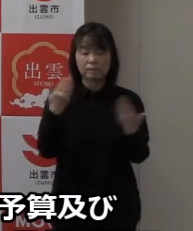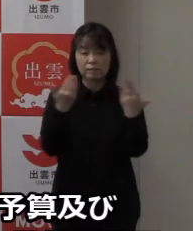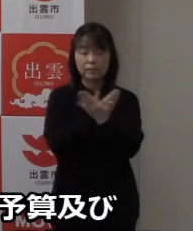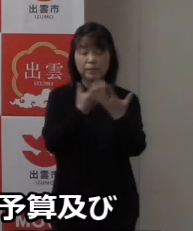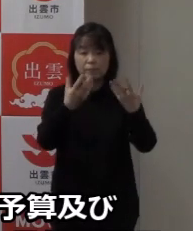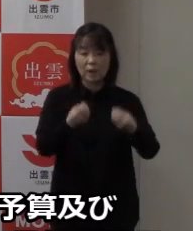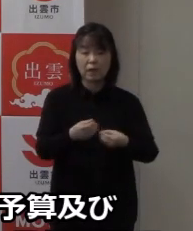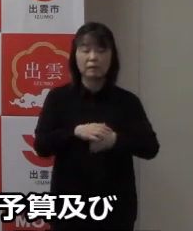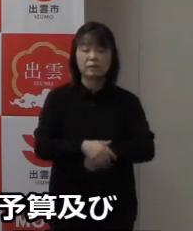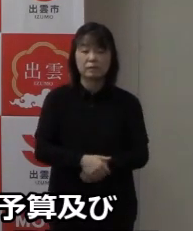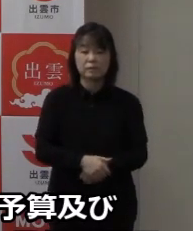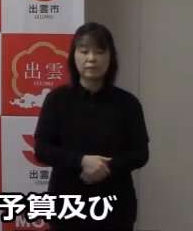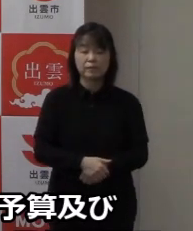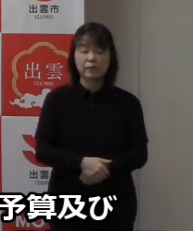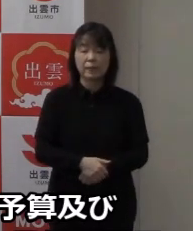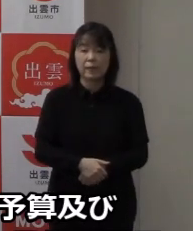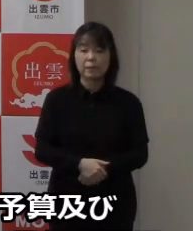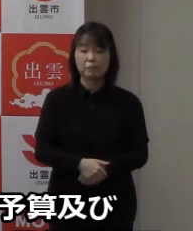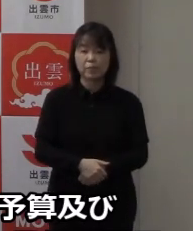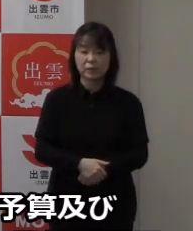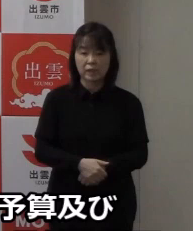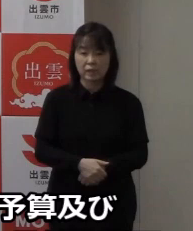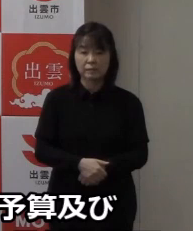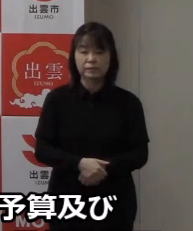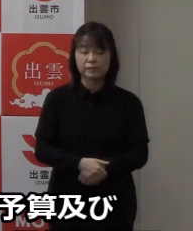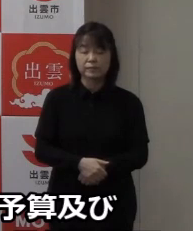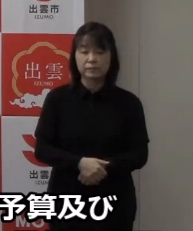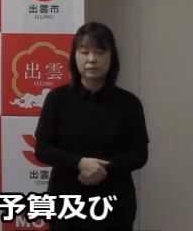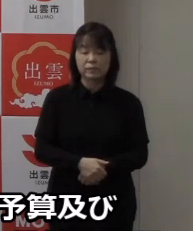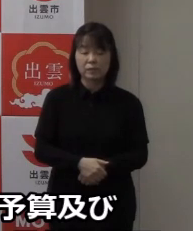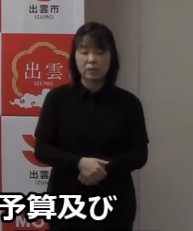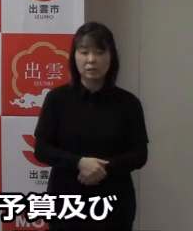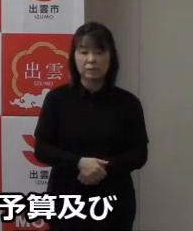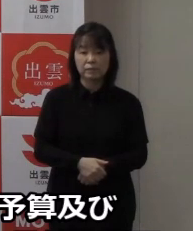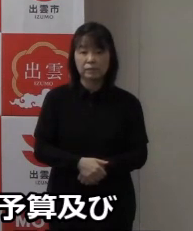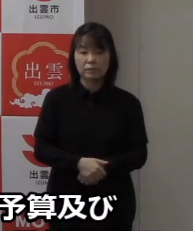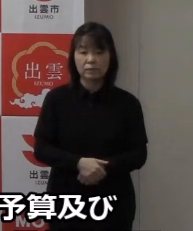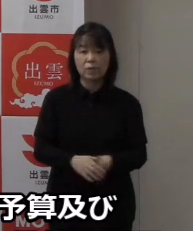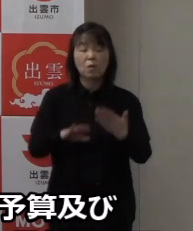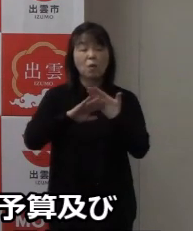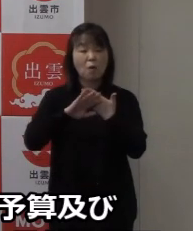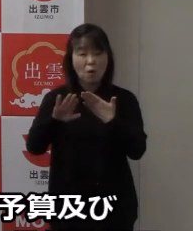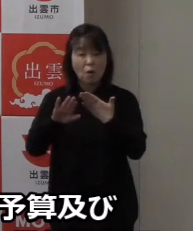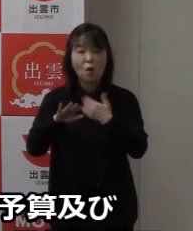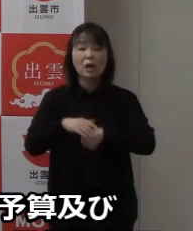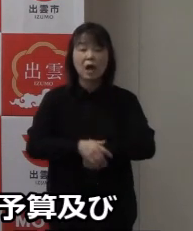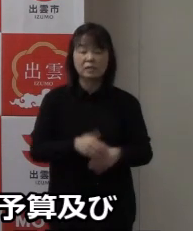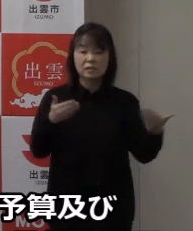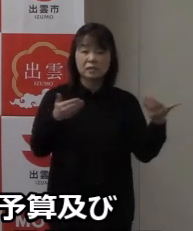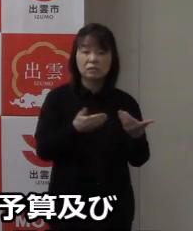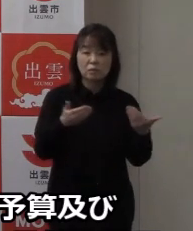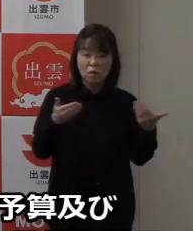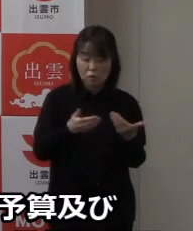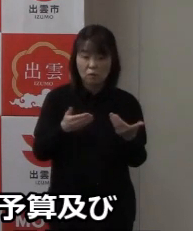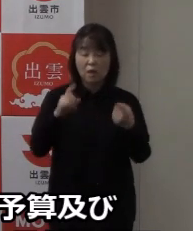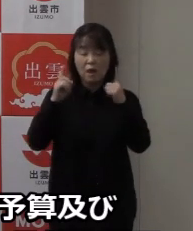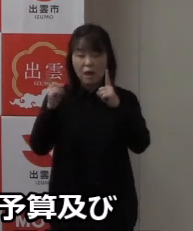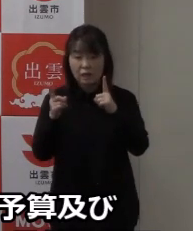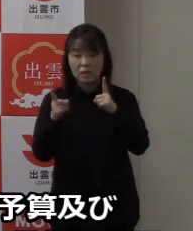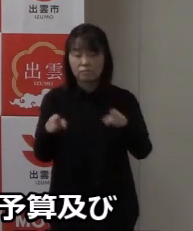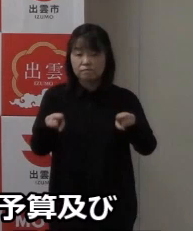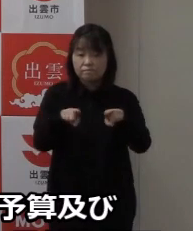あとワークライフバランス、また検診の関係もしっかりと取り組んでまいりたいと思います